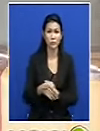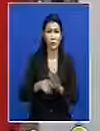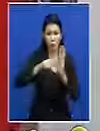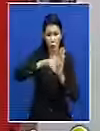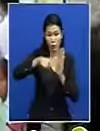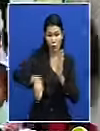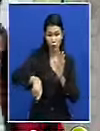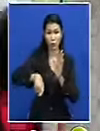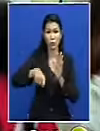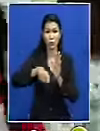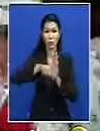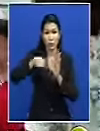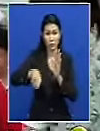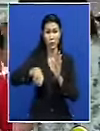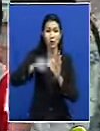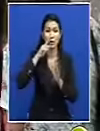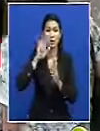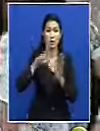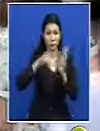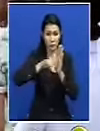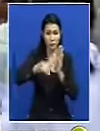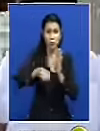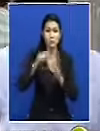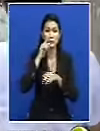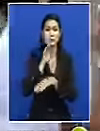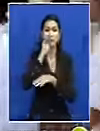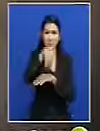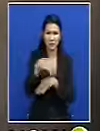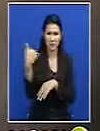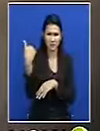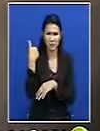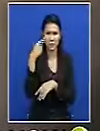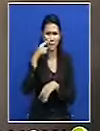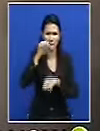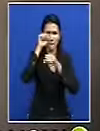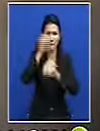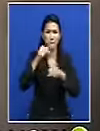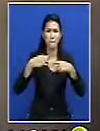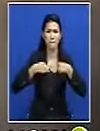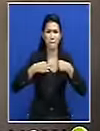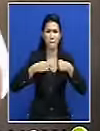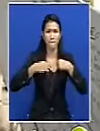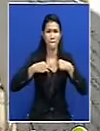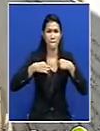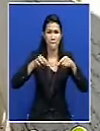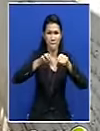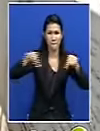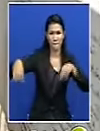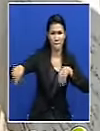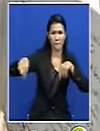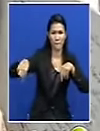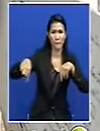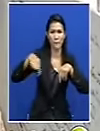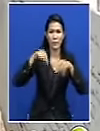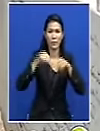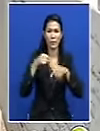ชาชนในเขตเทศบาลนครราชสีมาร้องเรียนฮะบอกว่ามีป้ายผ้าของแม่เป็นป้ายที่เขียนเอา